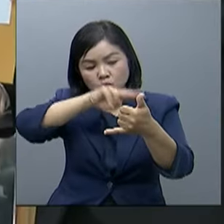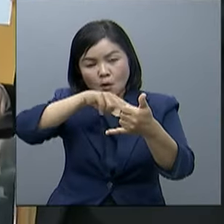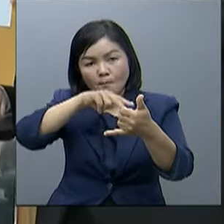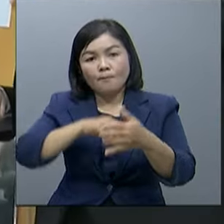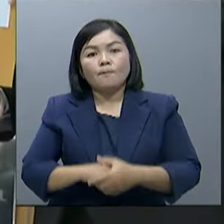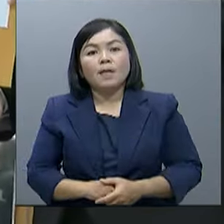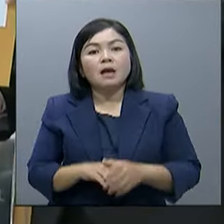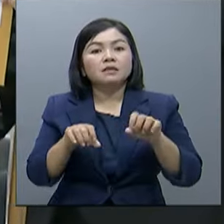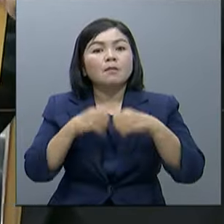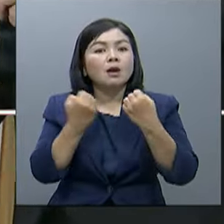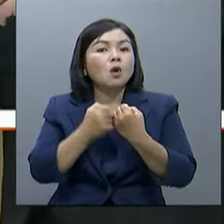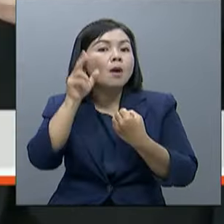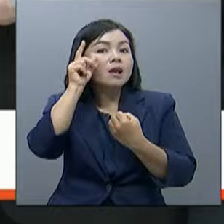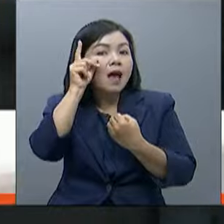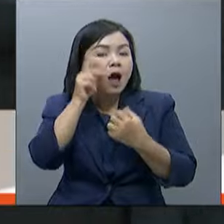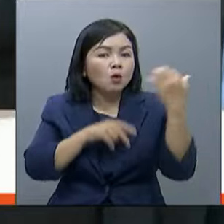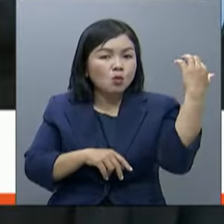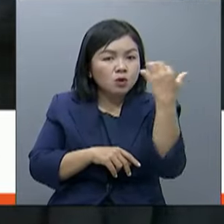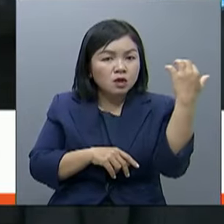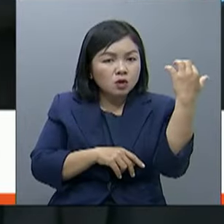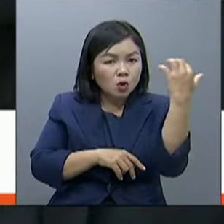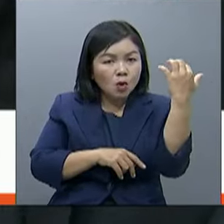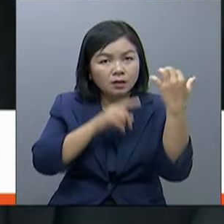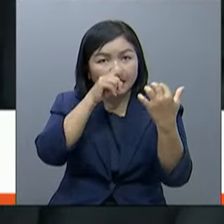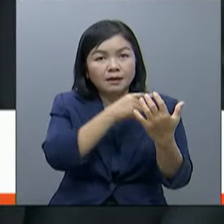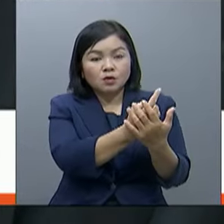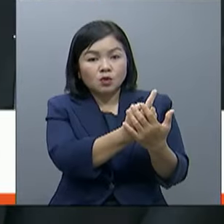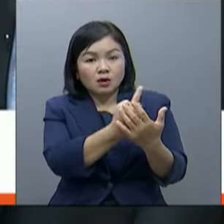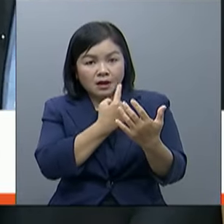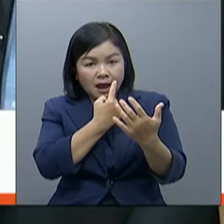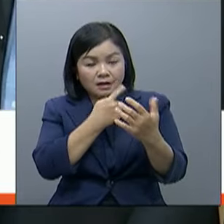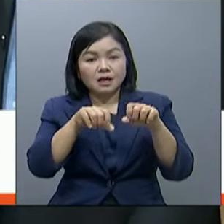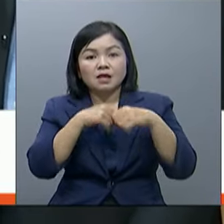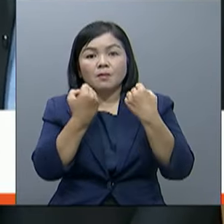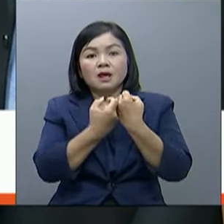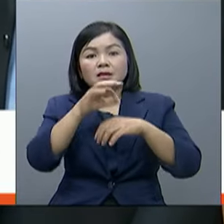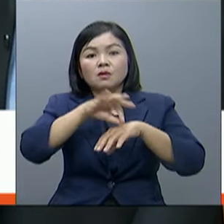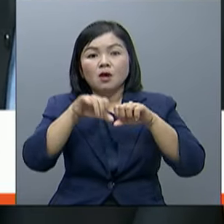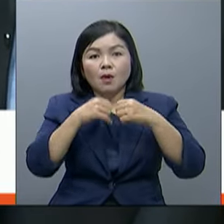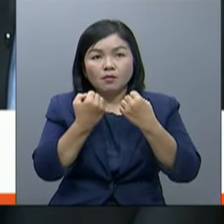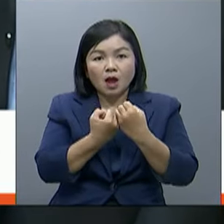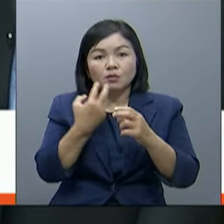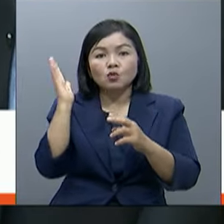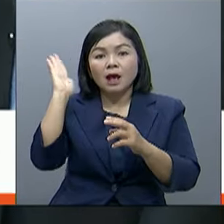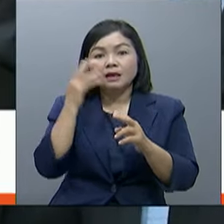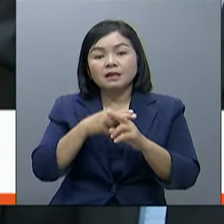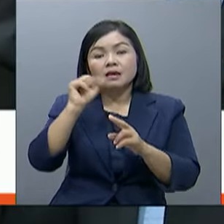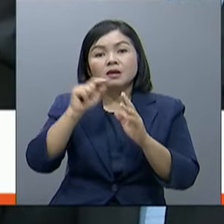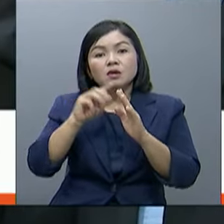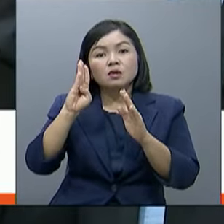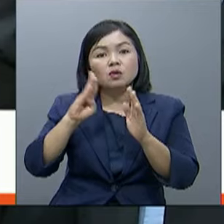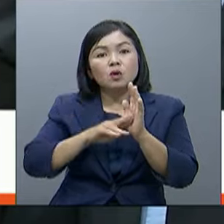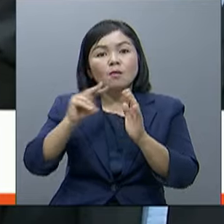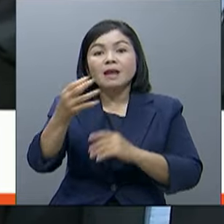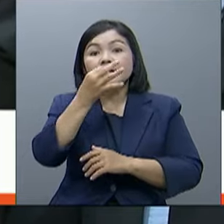สมาคมนักข่าววิทยุและโทรทัศน์ไทยนะคะนำโดยนายอิทธิพันธ์บัวทองนายกสมาคมค่ะรวมถึงนายสุปันรักเชื้อประธานสภาวิ